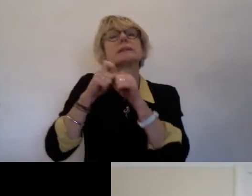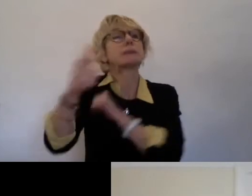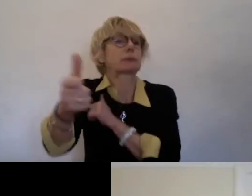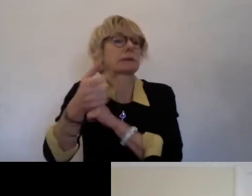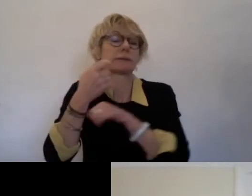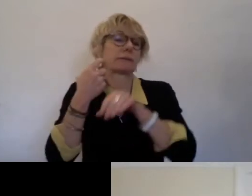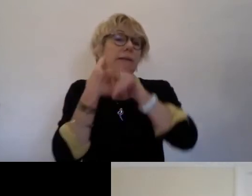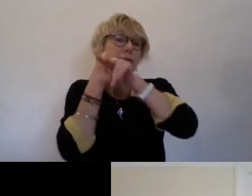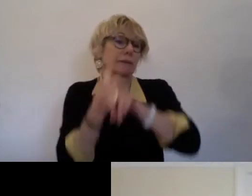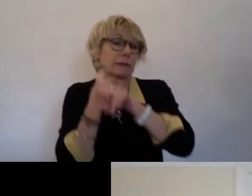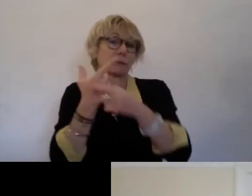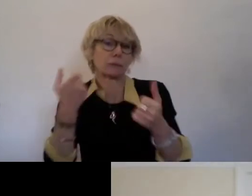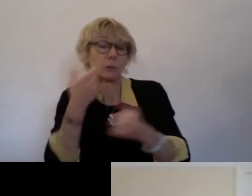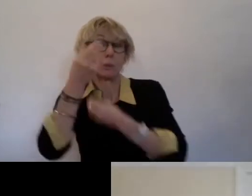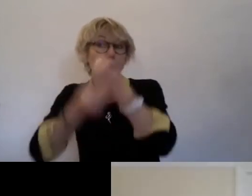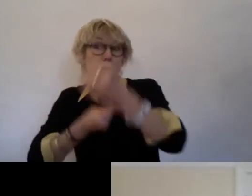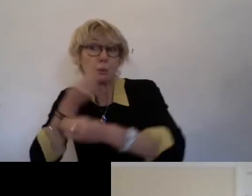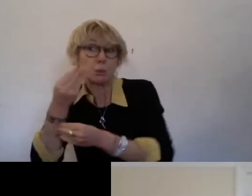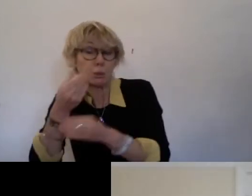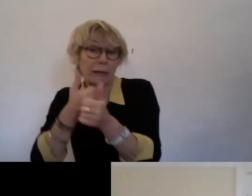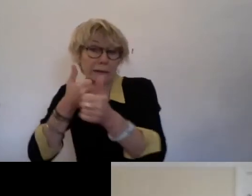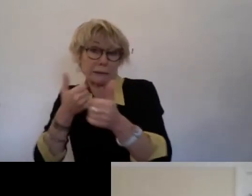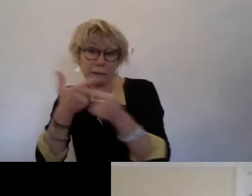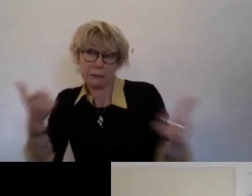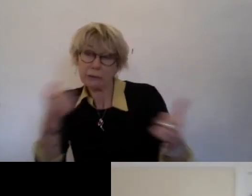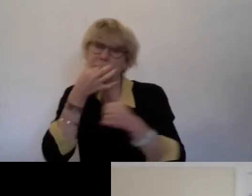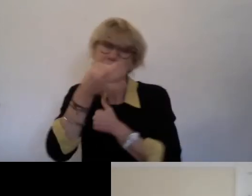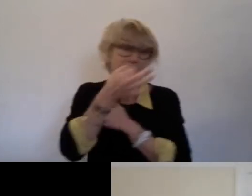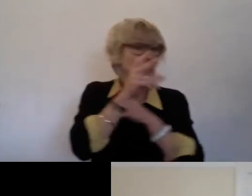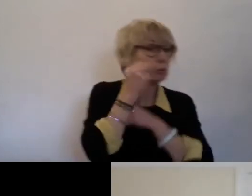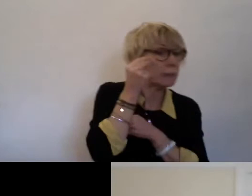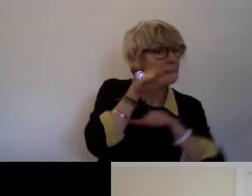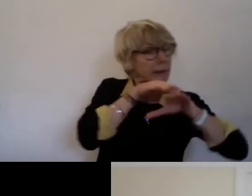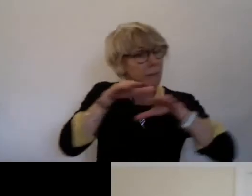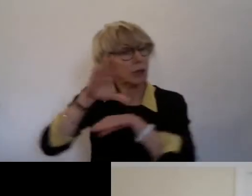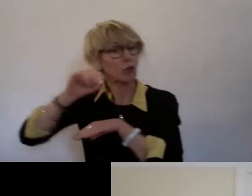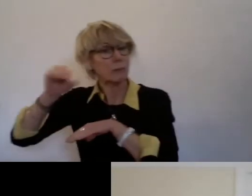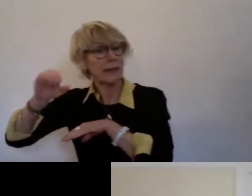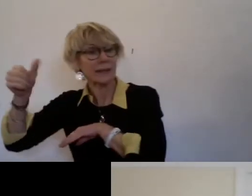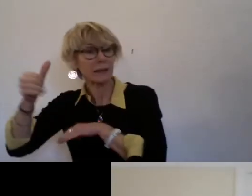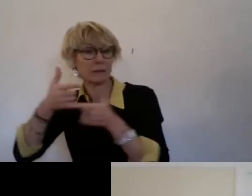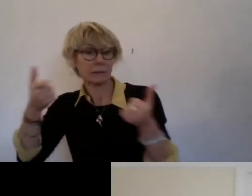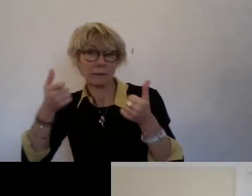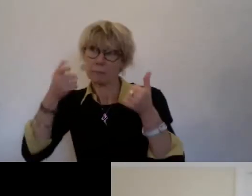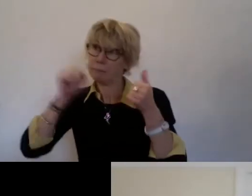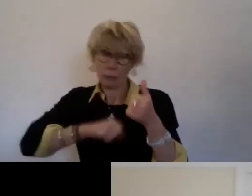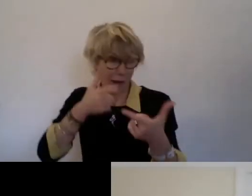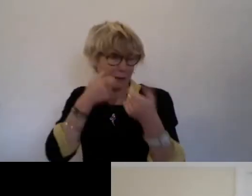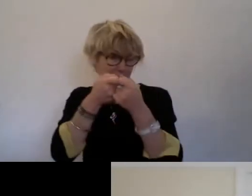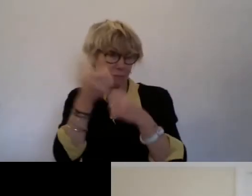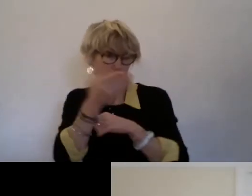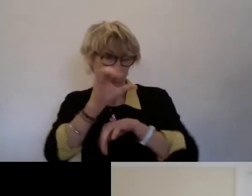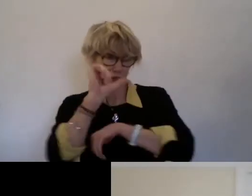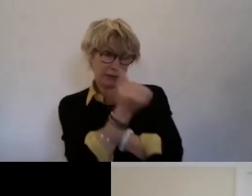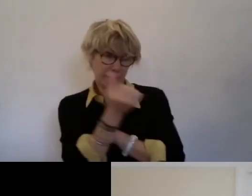partager, c'est un format de médiation humaine, mais aussi numérique, qui est particulièrement adaptable aux besoins spécifiques de